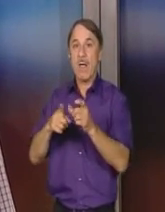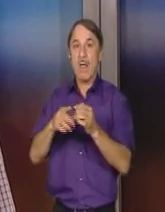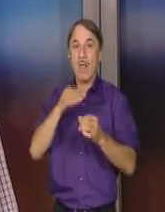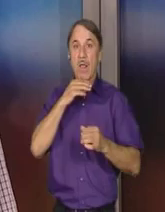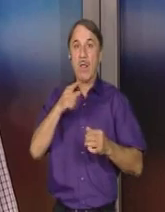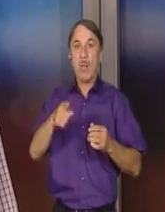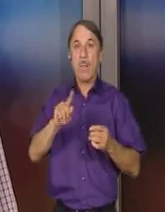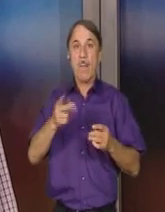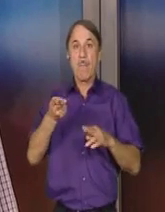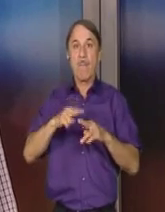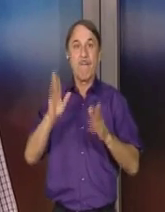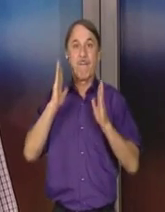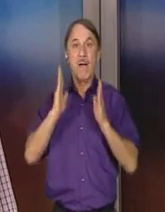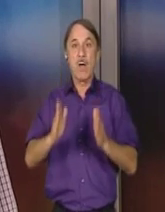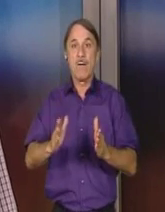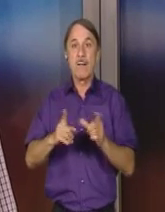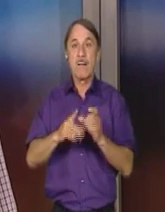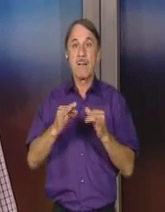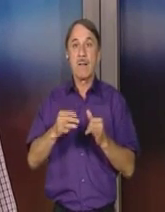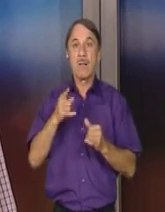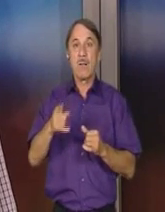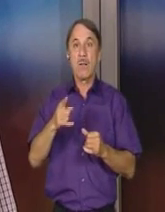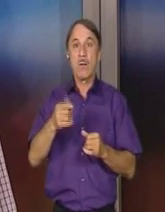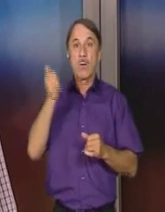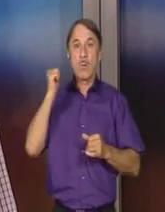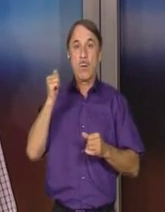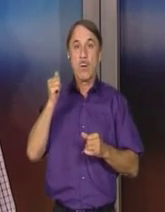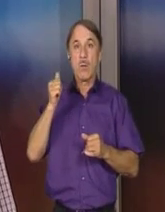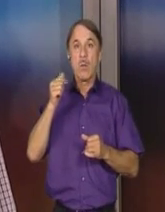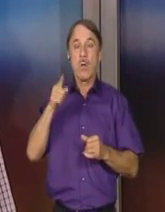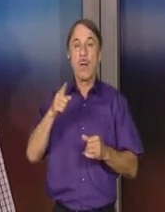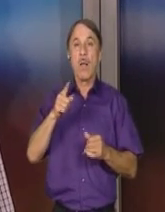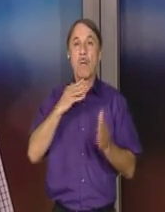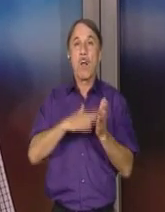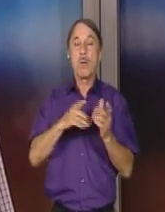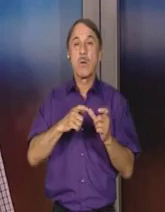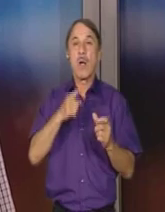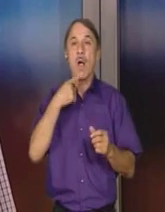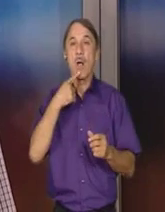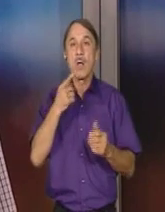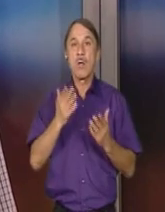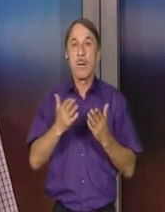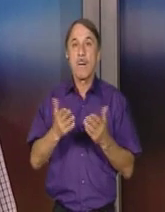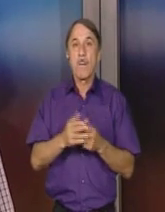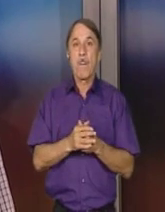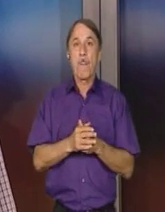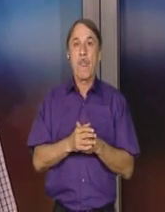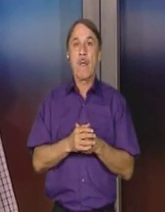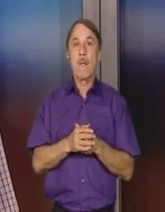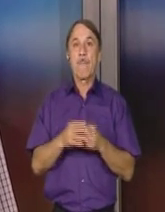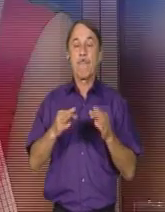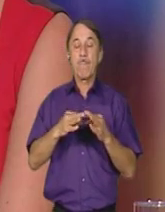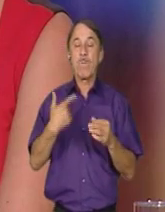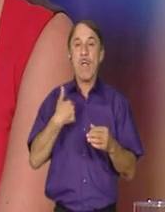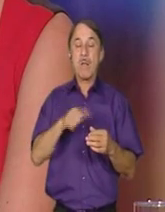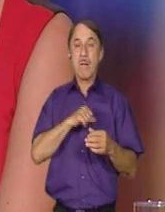ima jedan neverovatno lep opus muzike na stihove Miloša Crnjanskog. To je zaista bio poseban